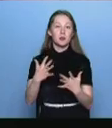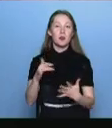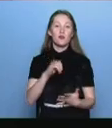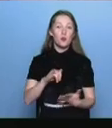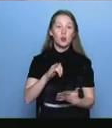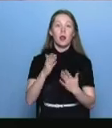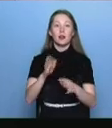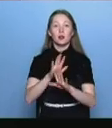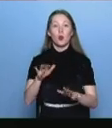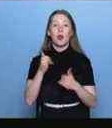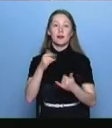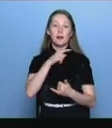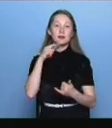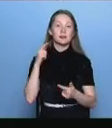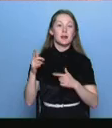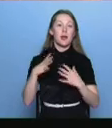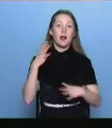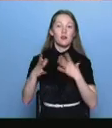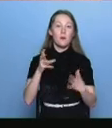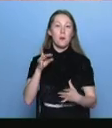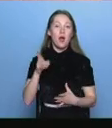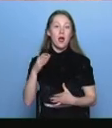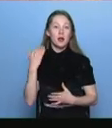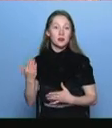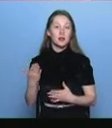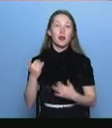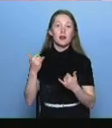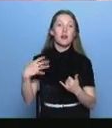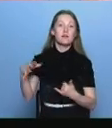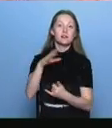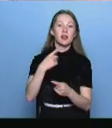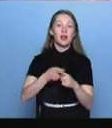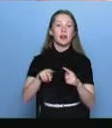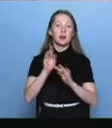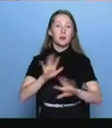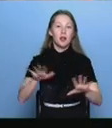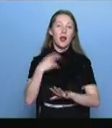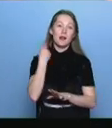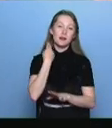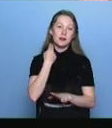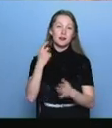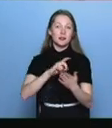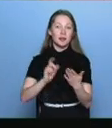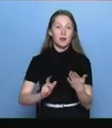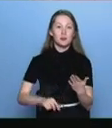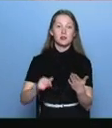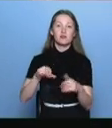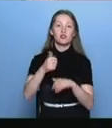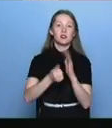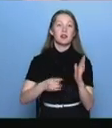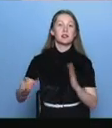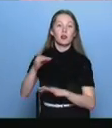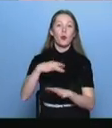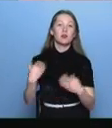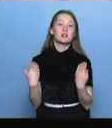для России готовит Марк Чарльз с камерным хором. В репертуаре произведения английских композиторов 16 века и современные. Он ее